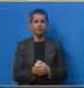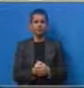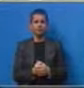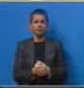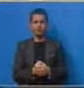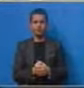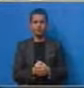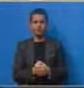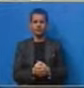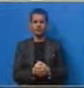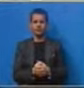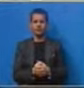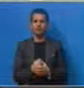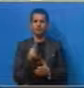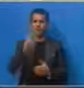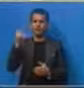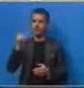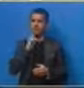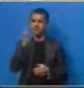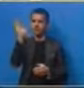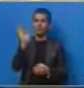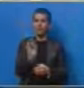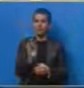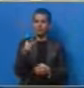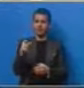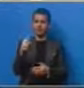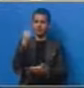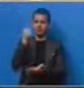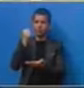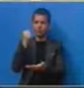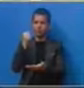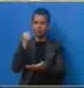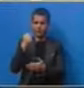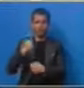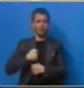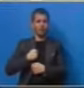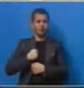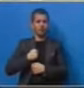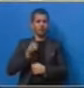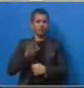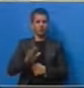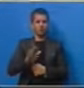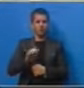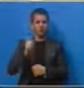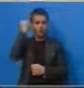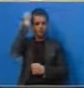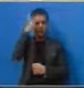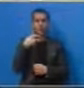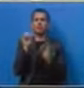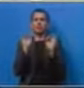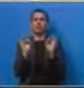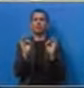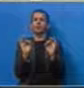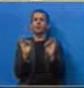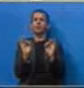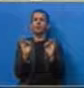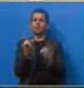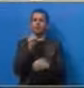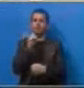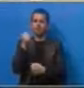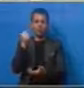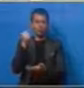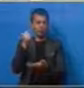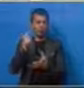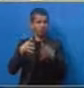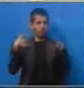tjera, një përqindje e tillë e buxhetit për ushtrinë e vet do të ishte normale, përderisa dihet se buxhetet janë më të